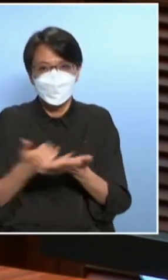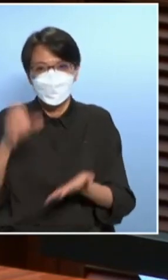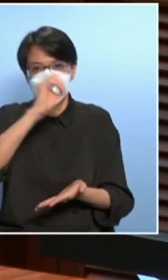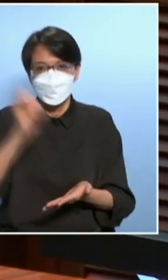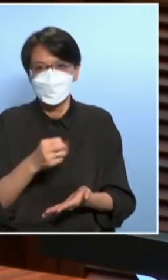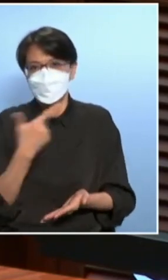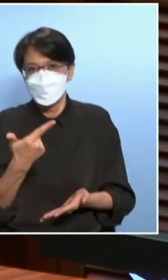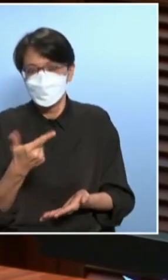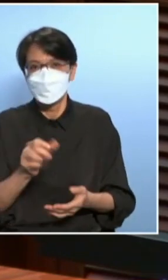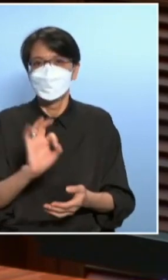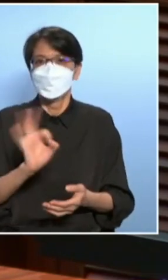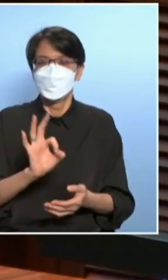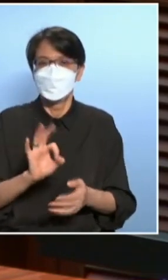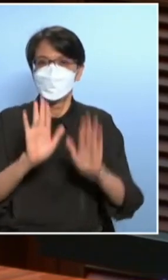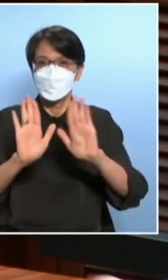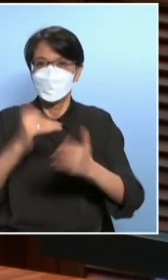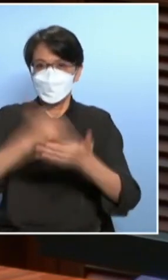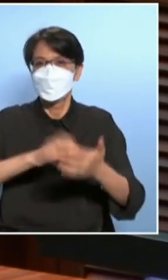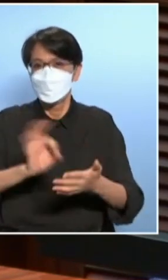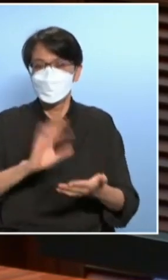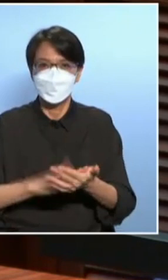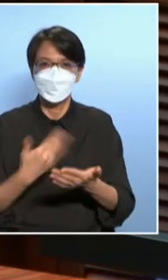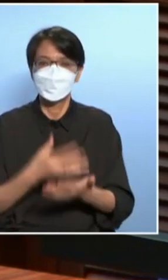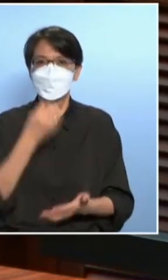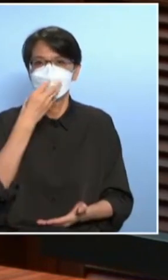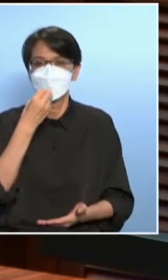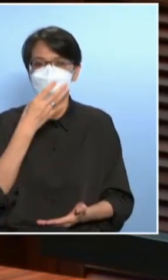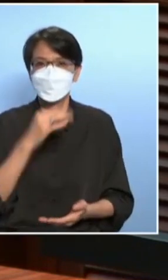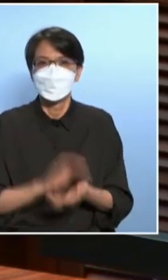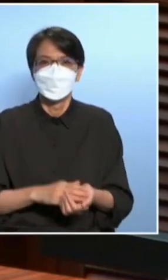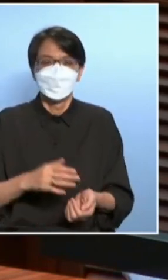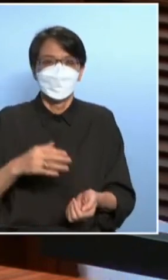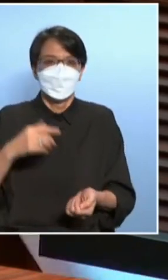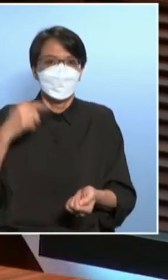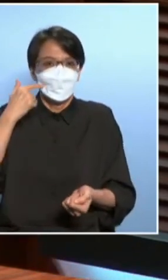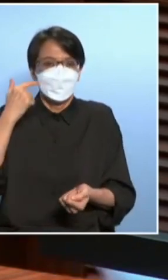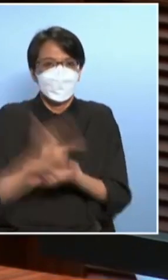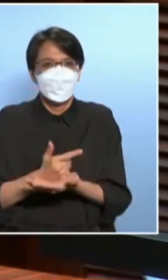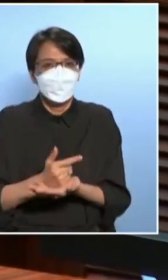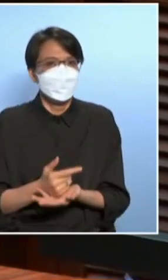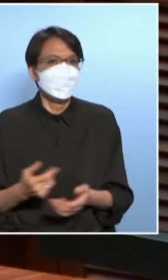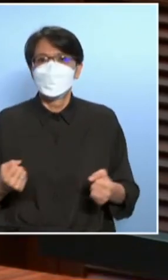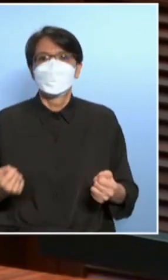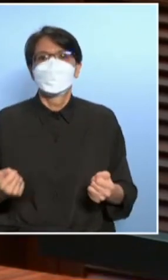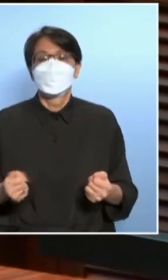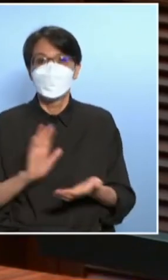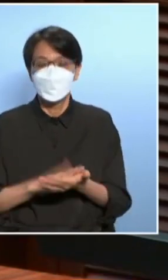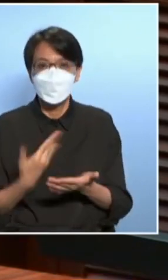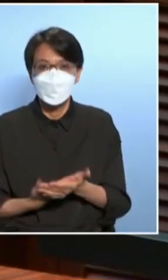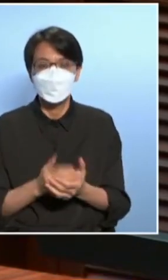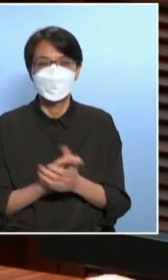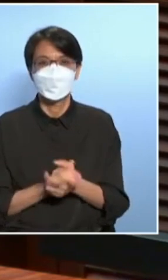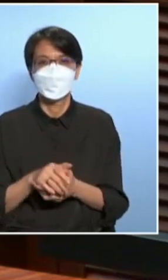要，令到佢哋要削減服務。但係點解香港就係、是、即係可能個疫情仲冇新加坡咁緊要添？但係點解反而係我哋要削